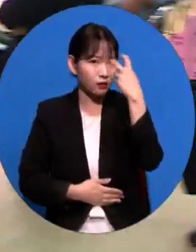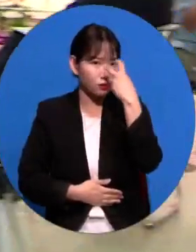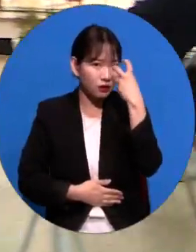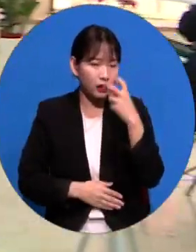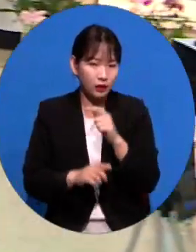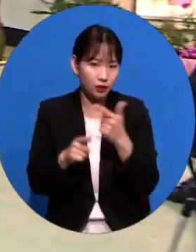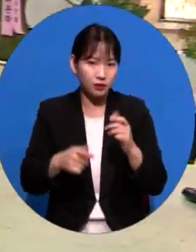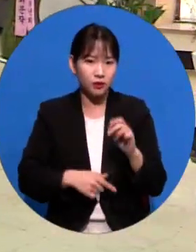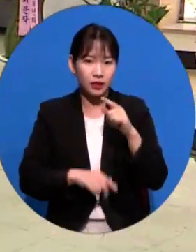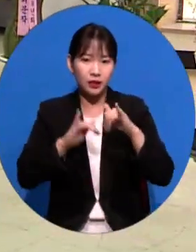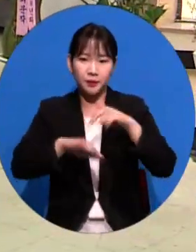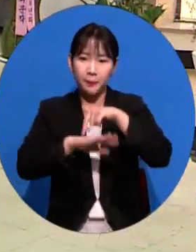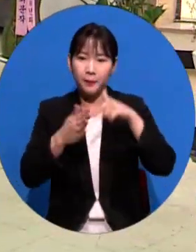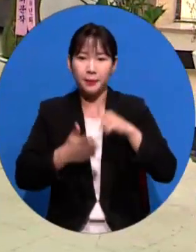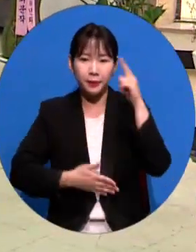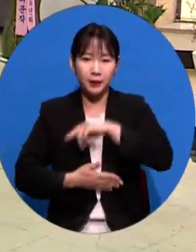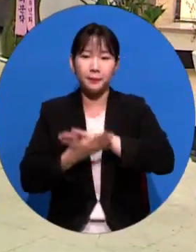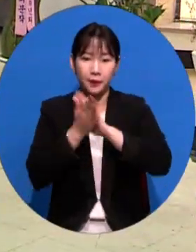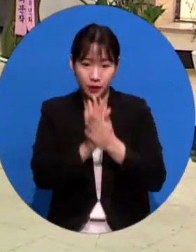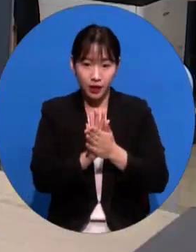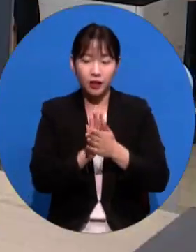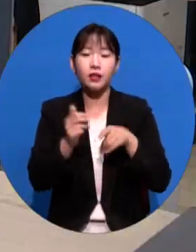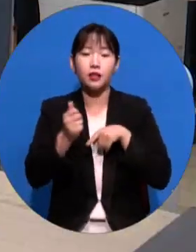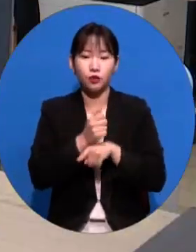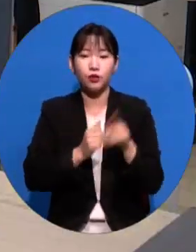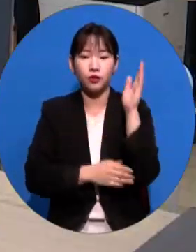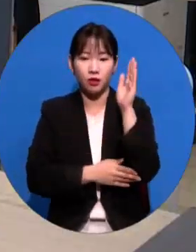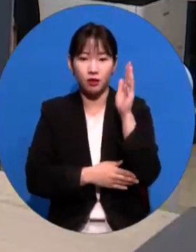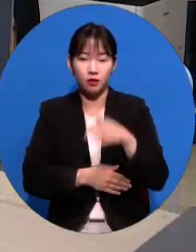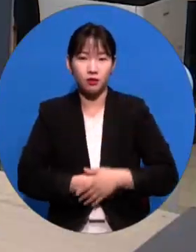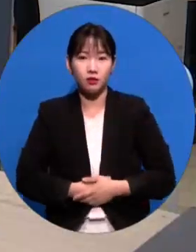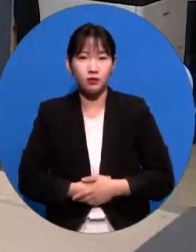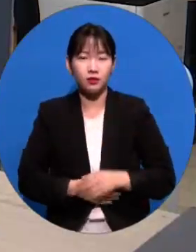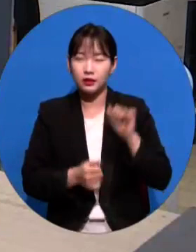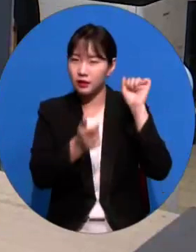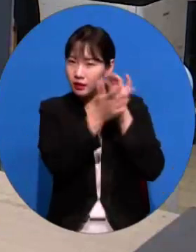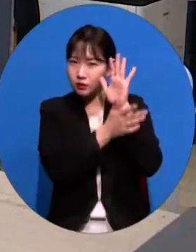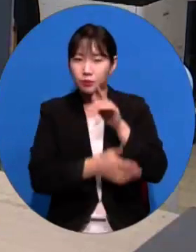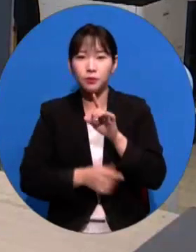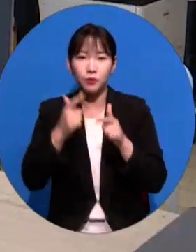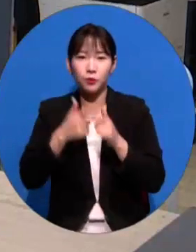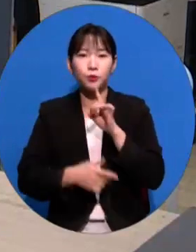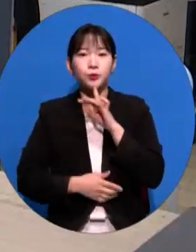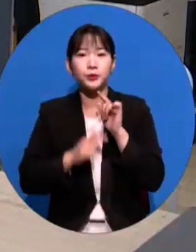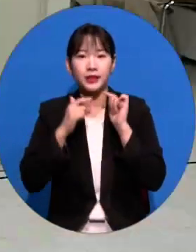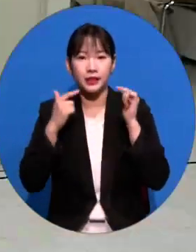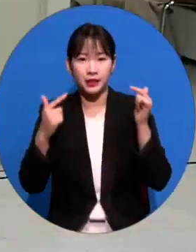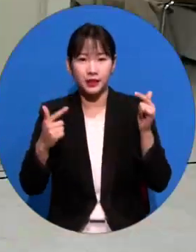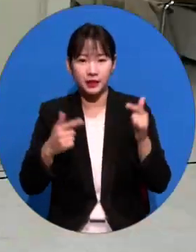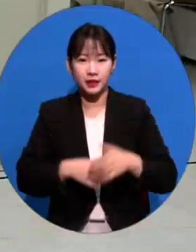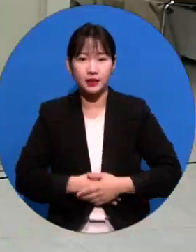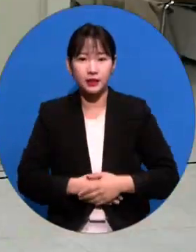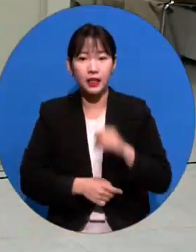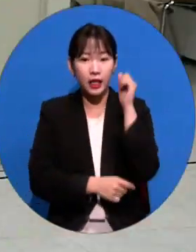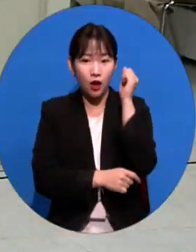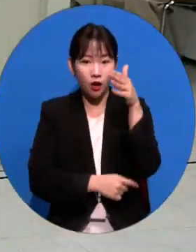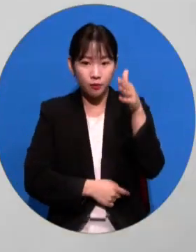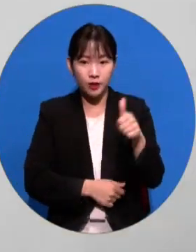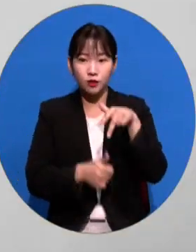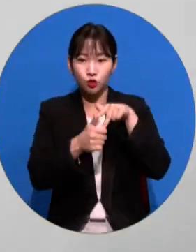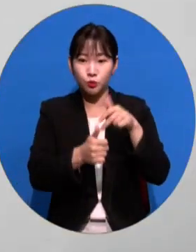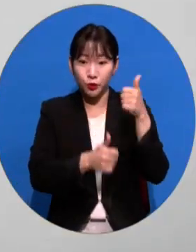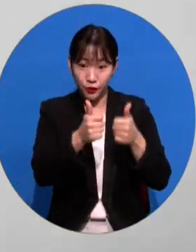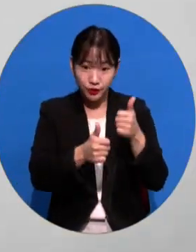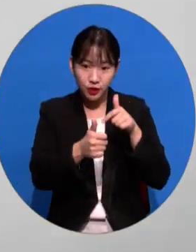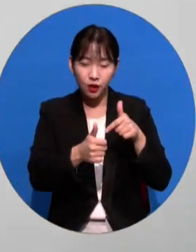등으로 인한 민심에 악화를 이유로 들었습니다 시끄러운 곳은 목포 뿐만 아닙니다 영암 군수 후보